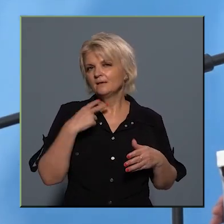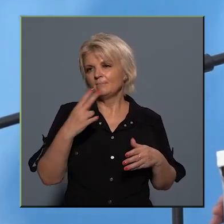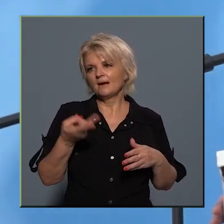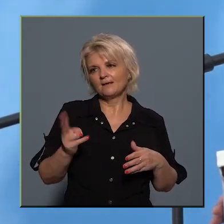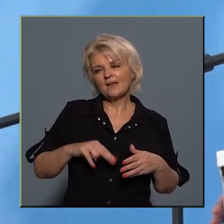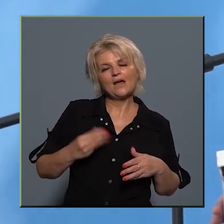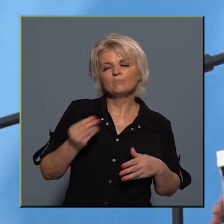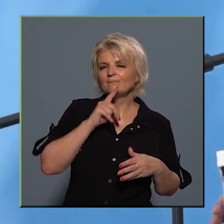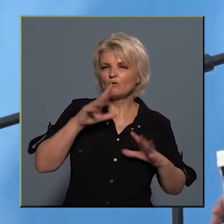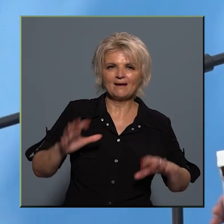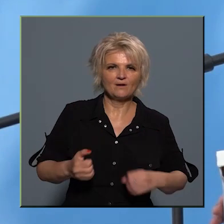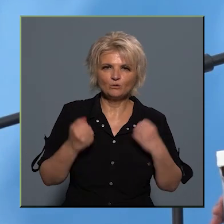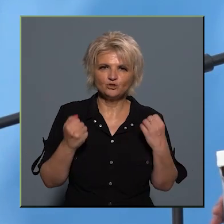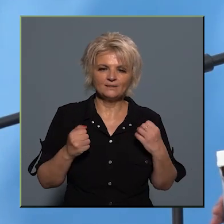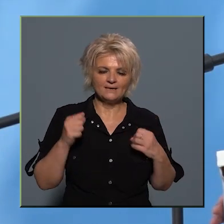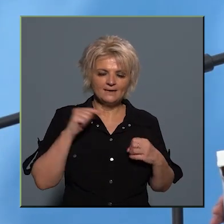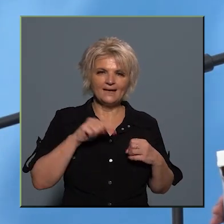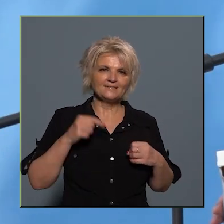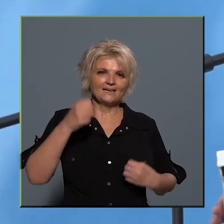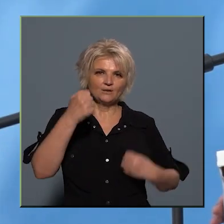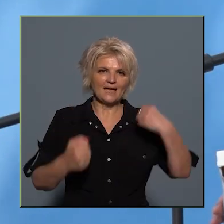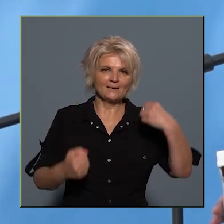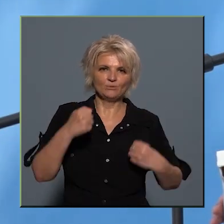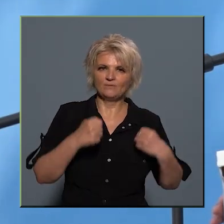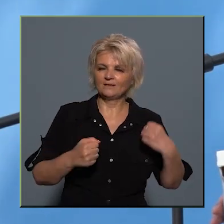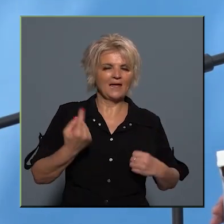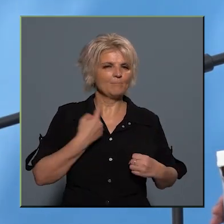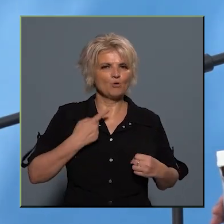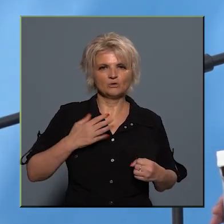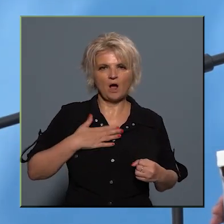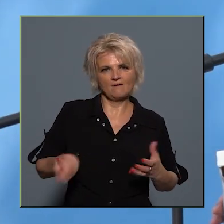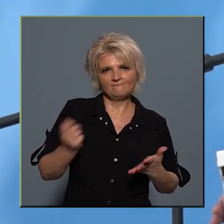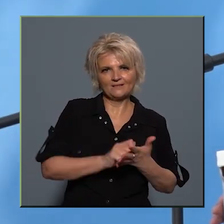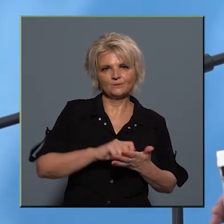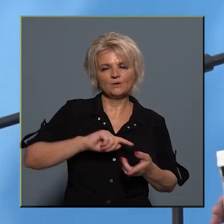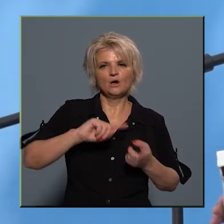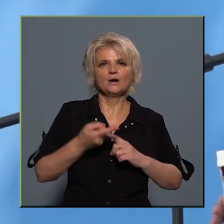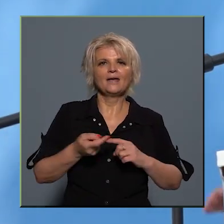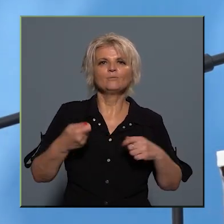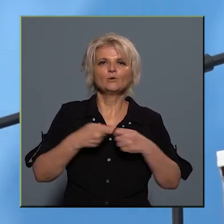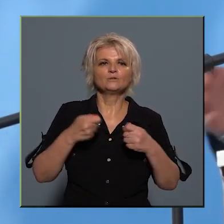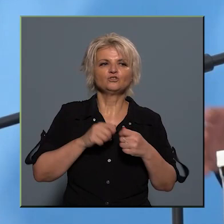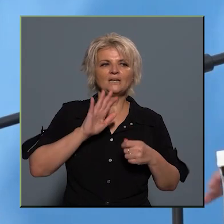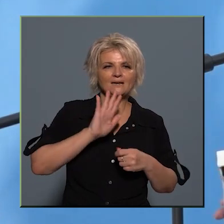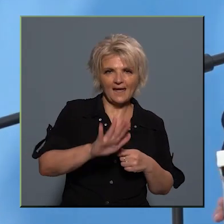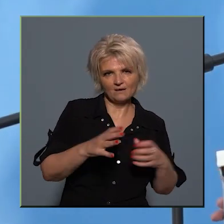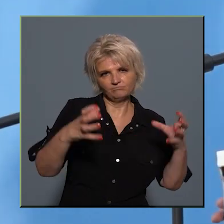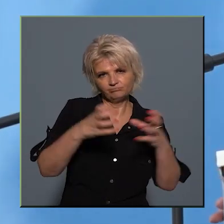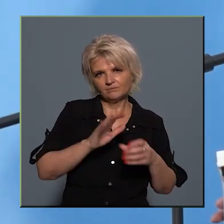fog megvalósulni, hisz ugye ezeket a járműveket nem magunknak veszük, hanem annak a közösségnek veszük, vagy